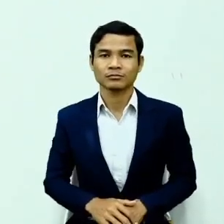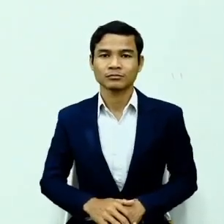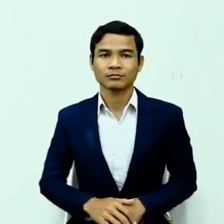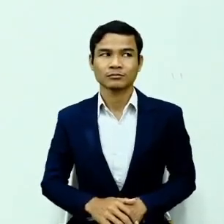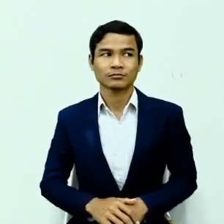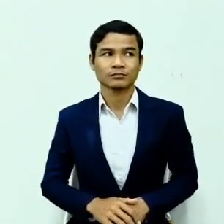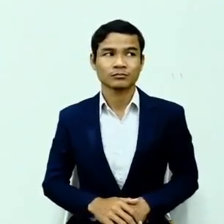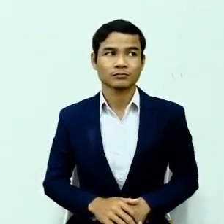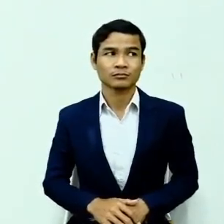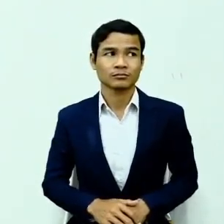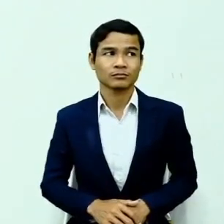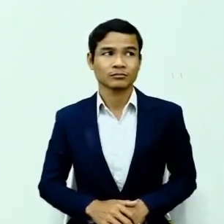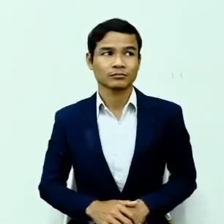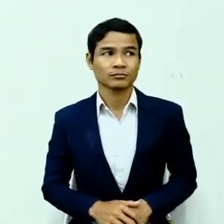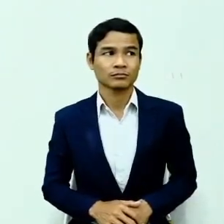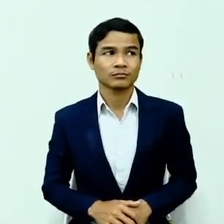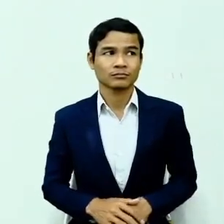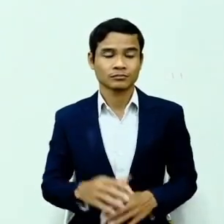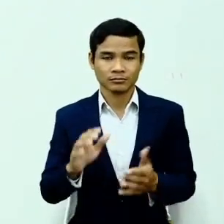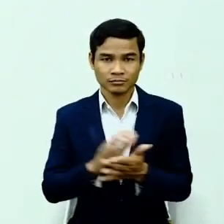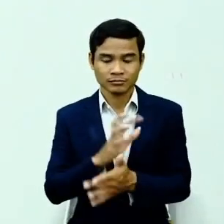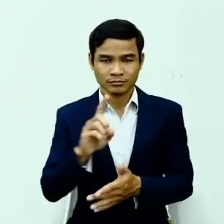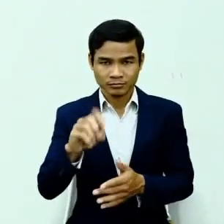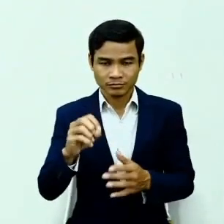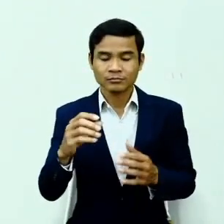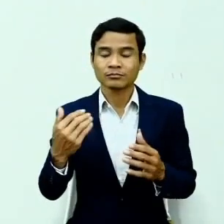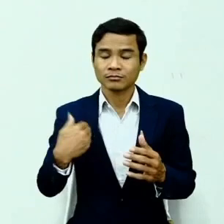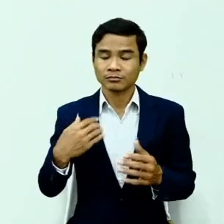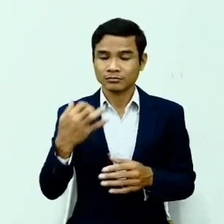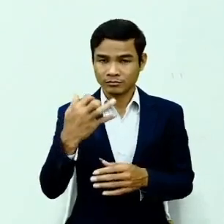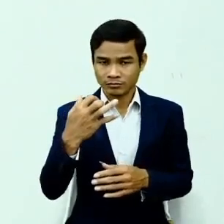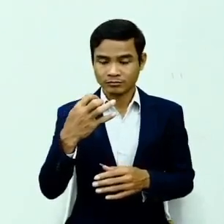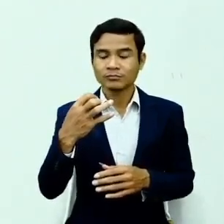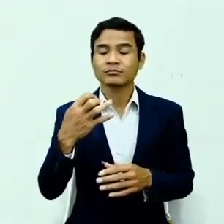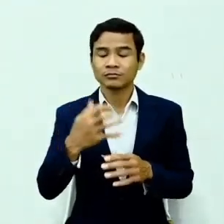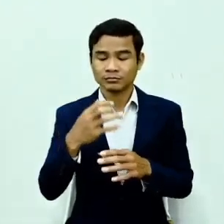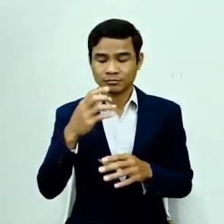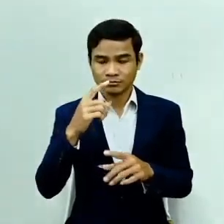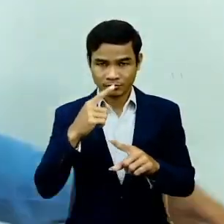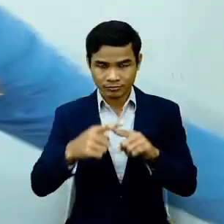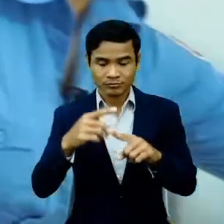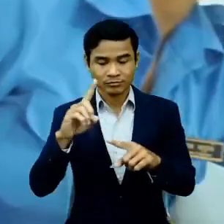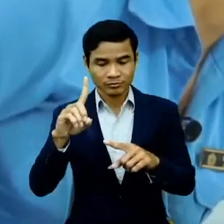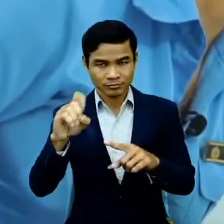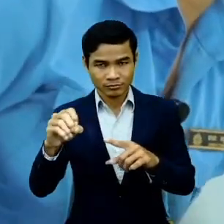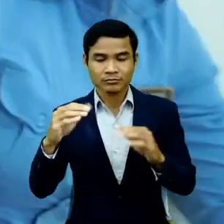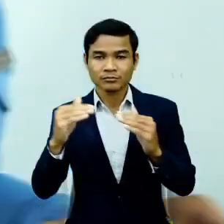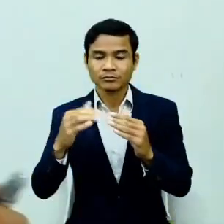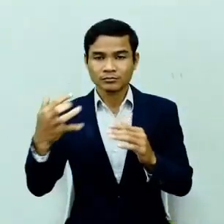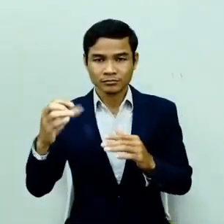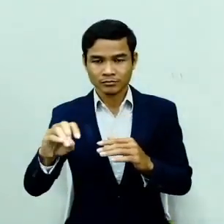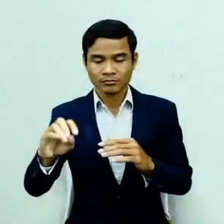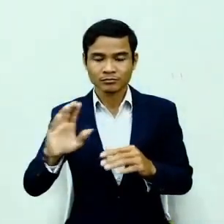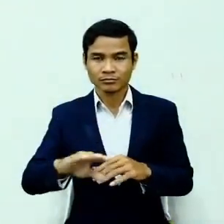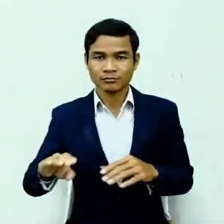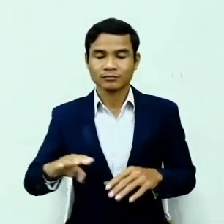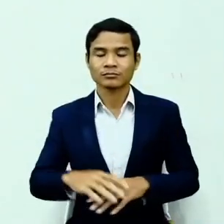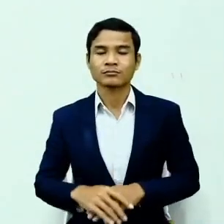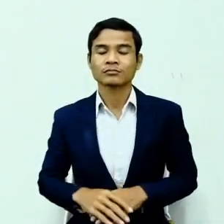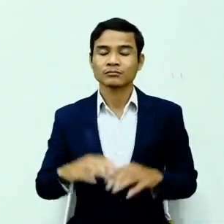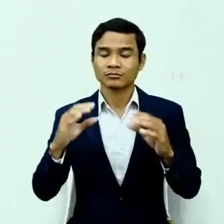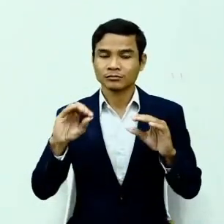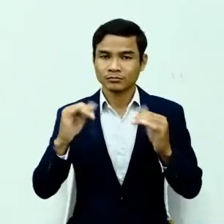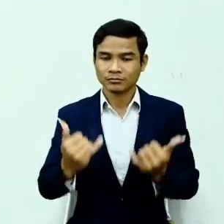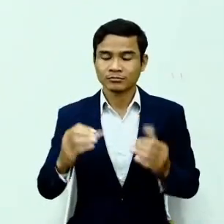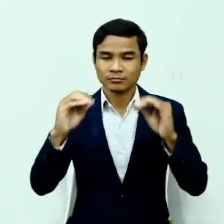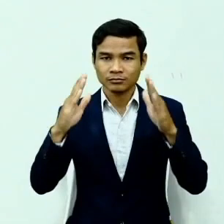chà chà chắc mình tẹt đáp cái miếng trăm pi đáp mà đang chết sập nè con chà cứ bàn hái